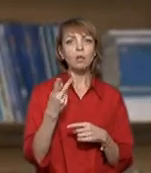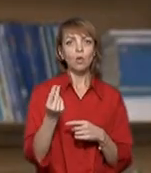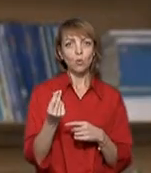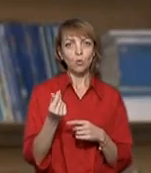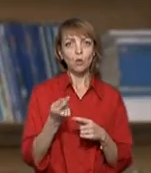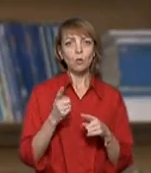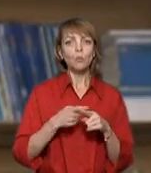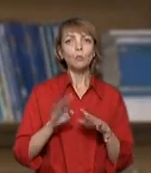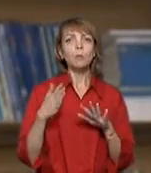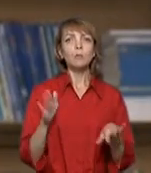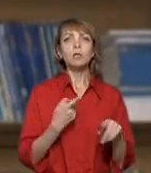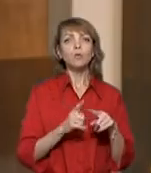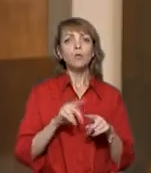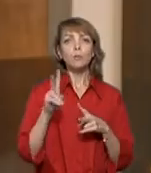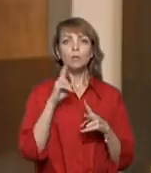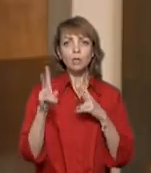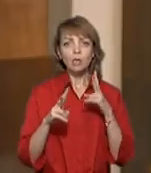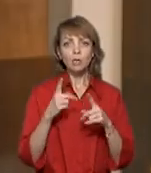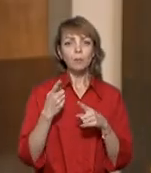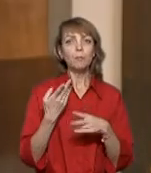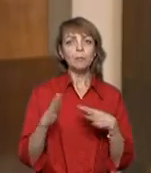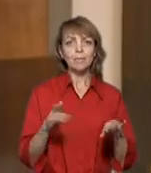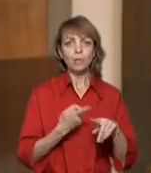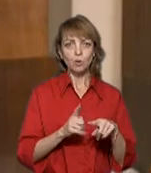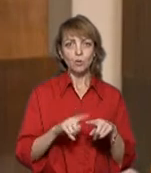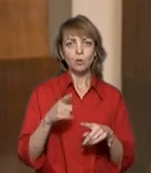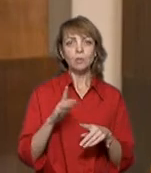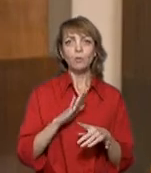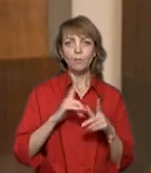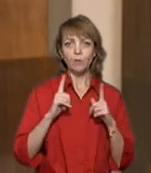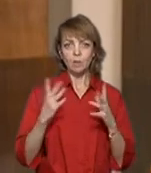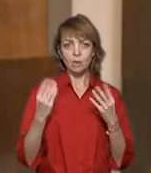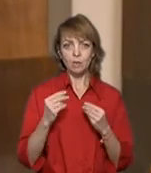Тобто після того, як вони поскаржились, після цього, це ж були вихідні,